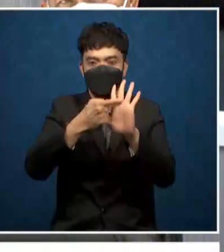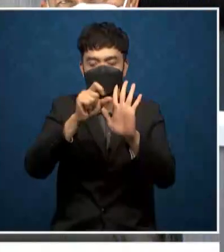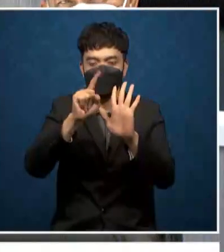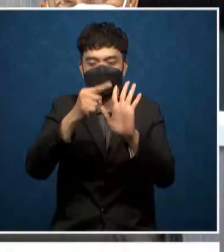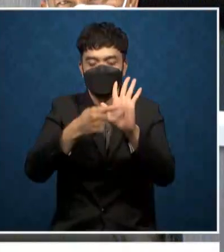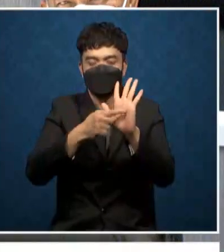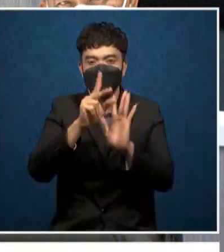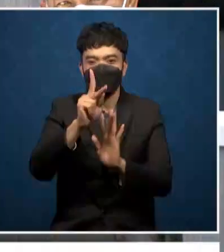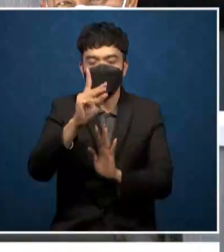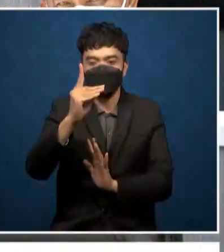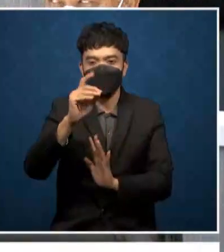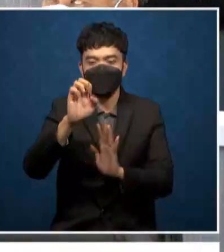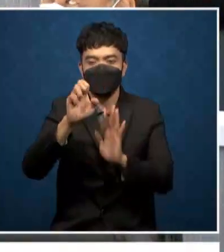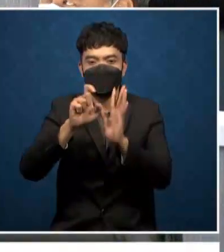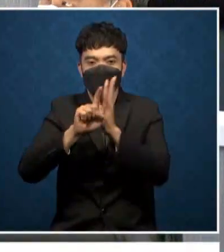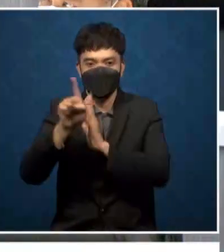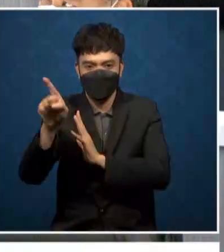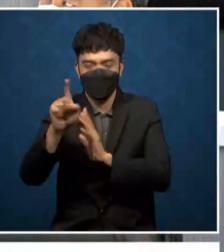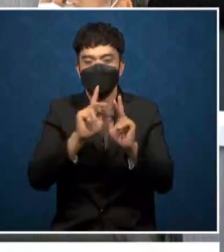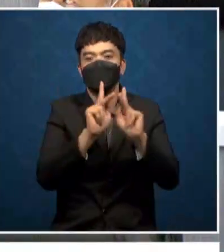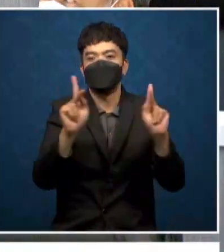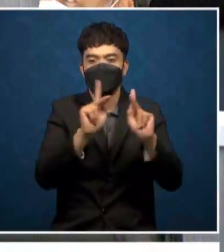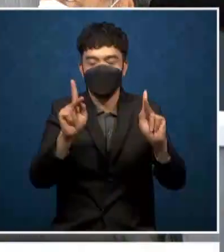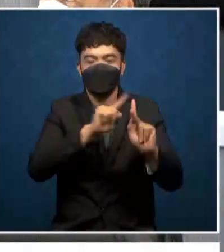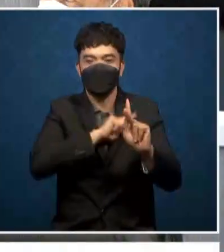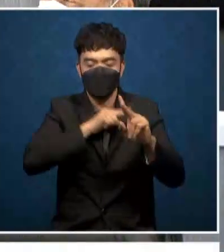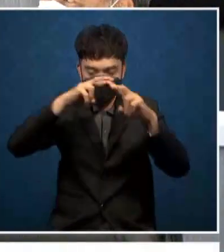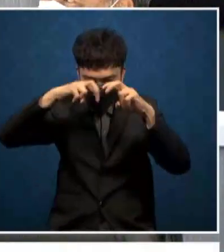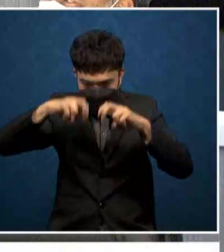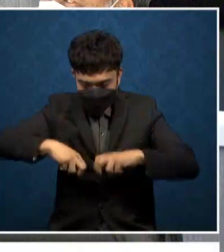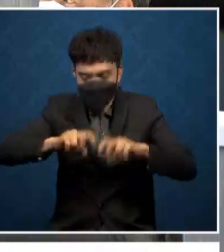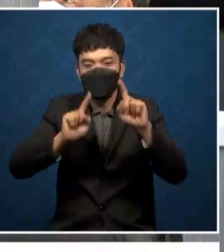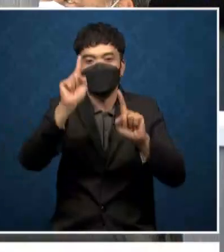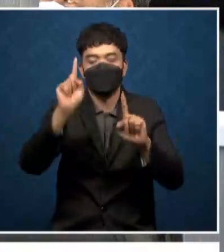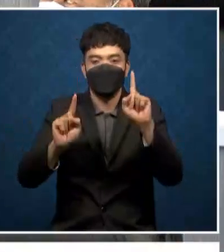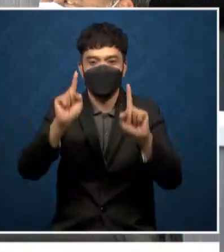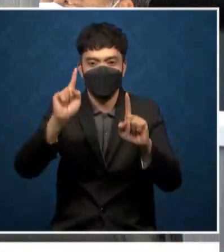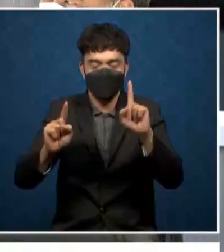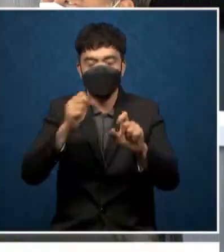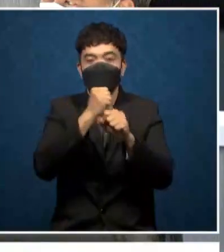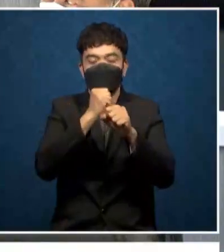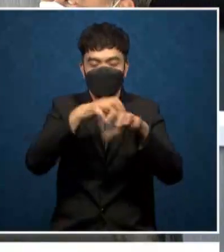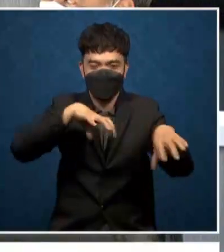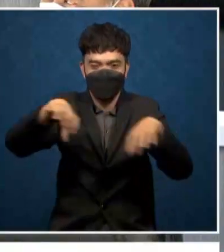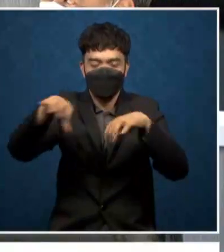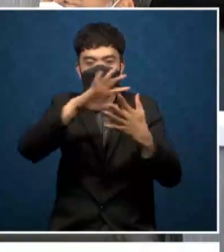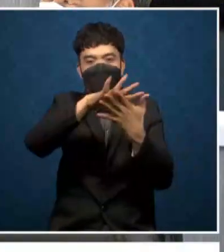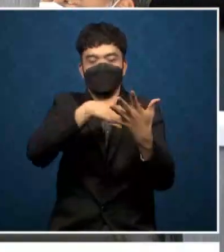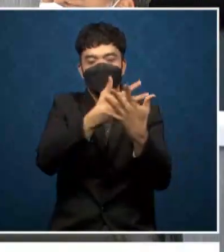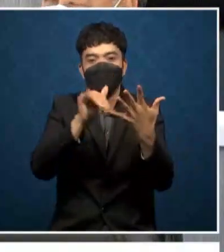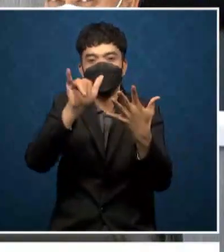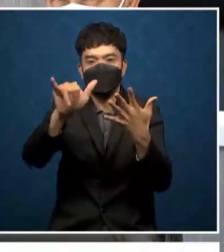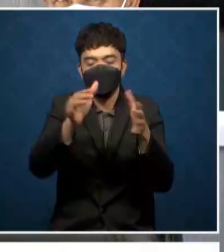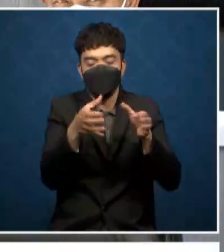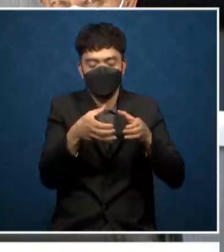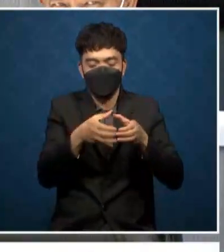นฐานะประทานณะอนุกรรมฐธการตรวจสอบวิเคราะห์และประเมินผลการเดมยนการตามยุธศาชาติณะที่ 6